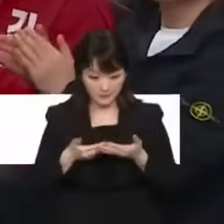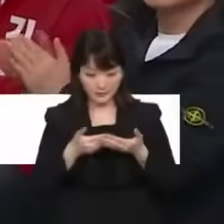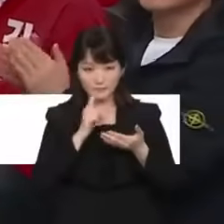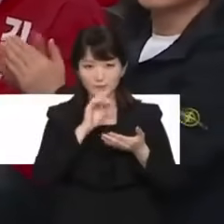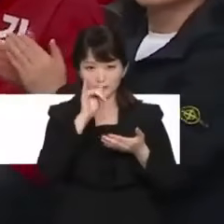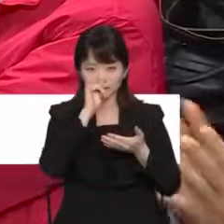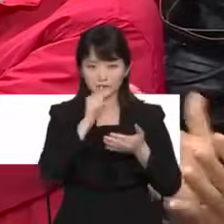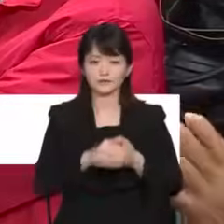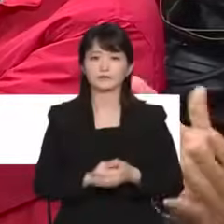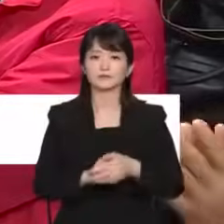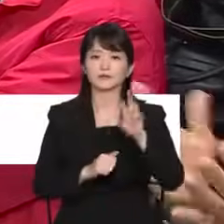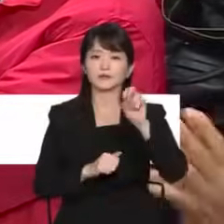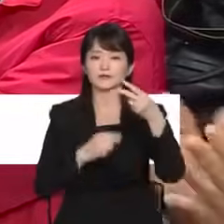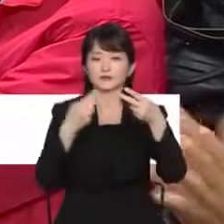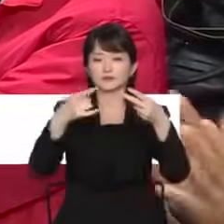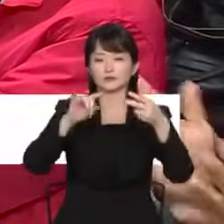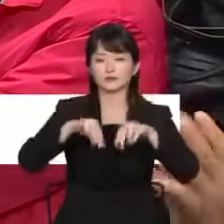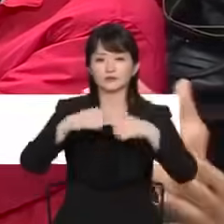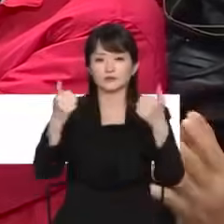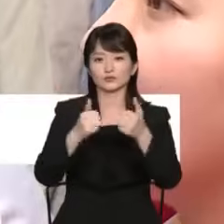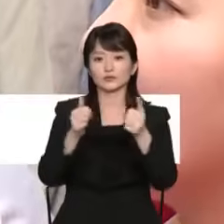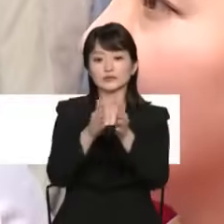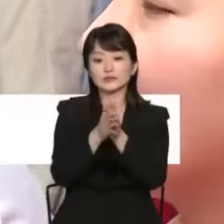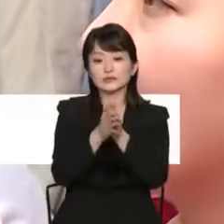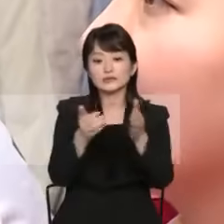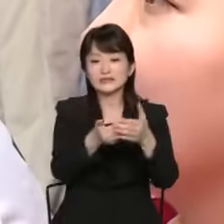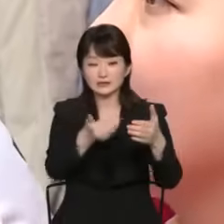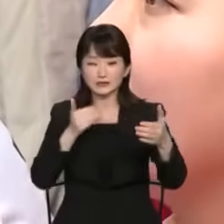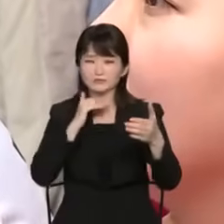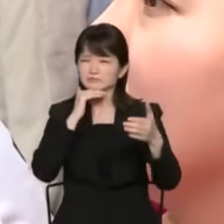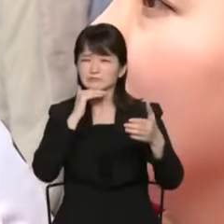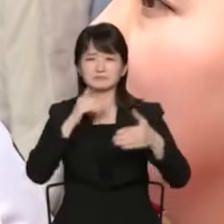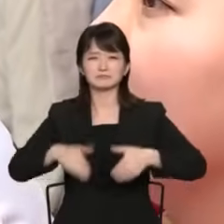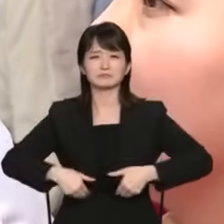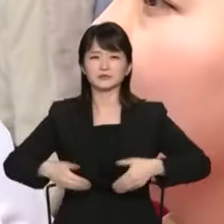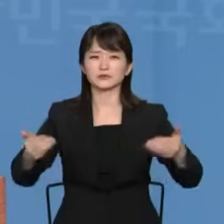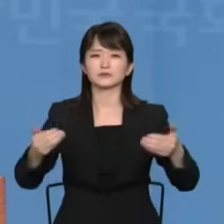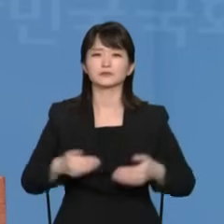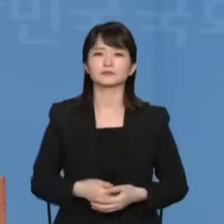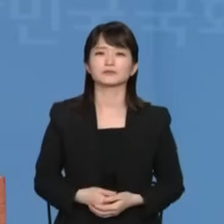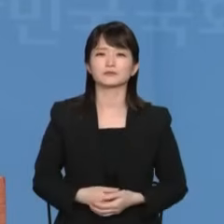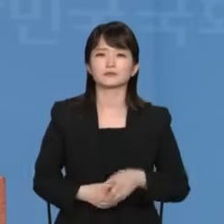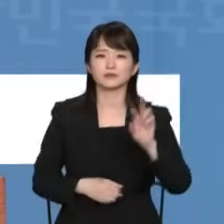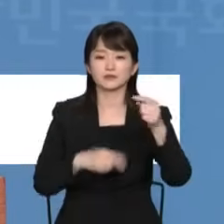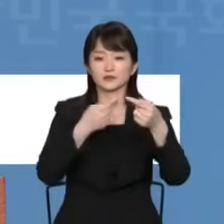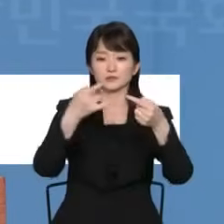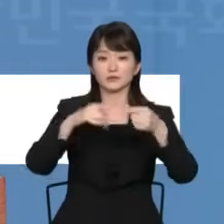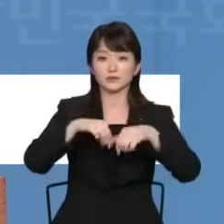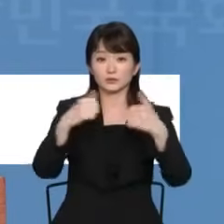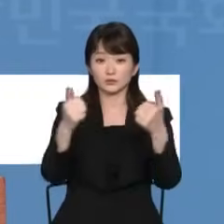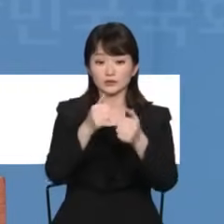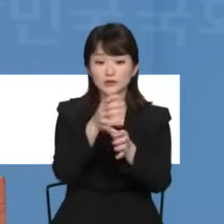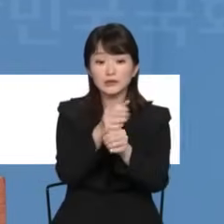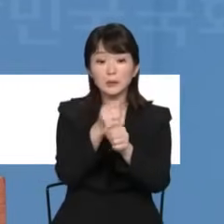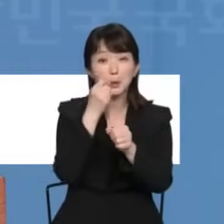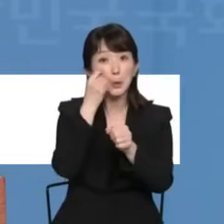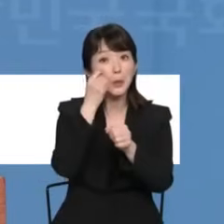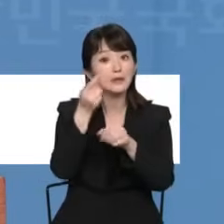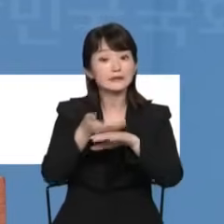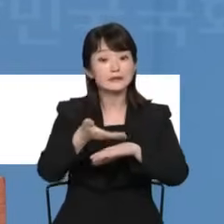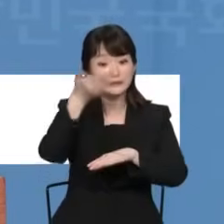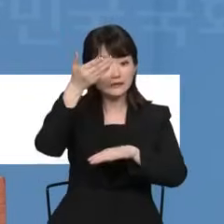만큼 22대 국회 개원까지 기다릴 필요가 없다는 겁니다. 21대 국회 임기가 한 달